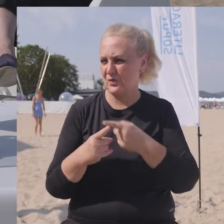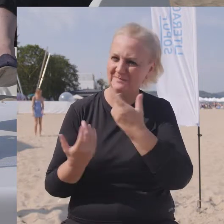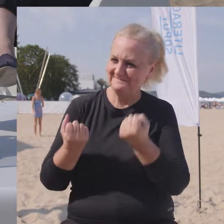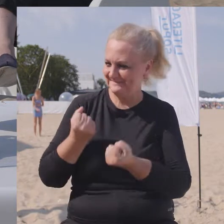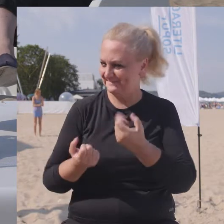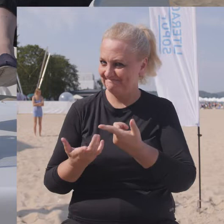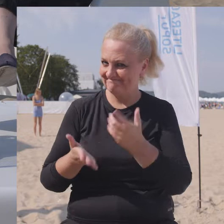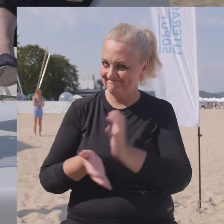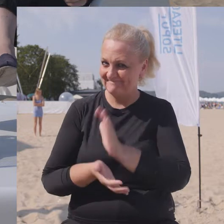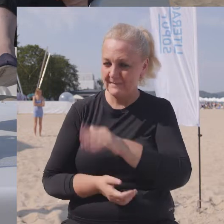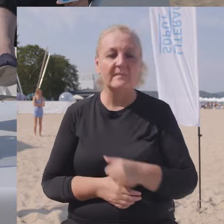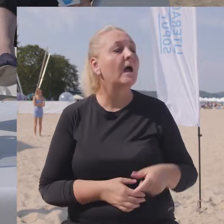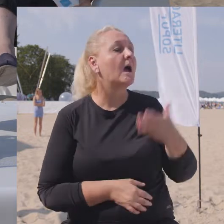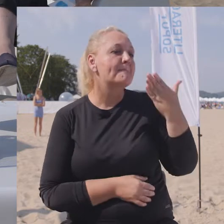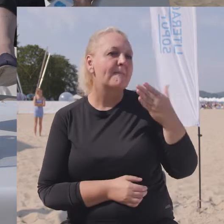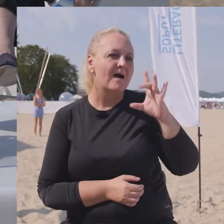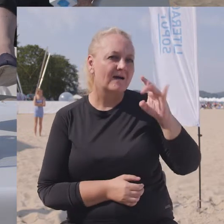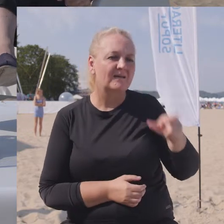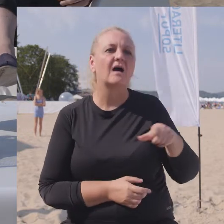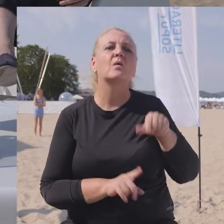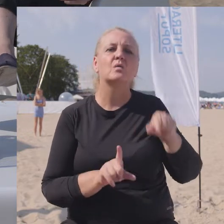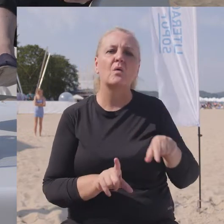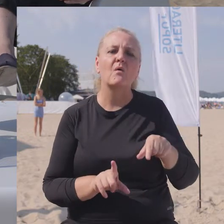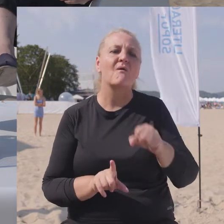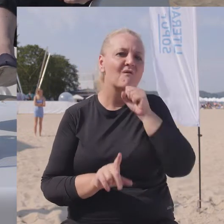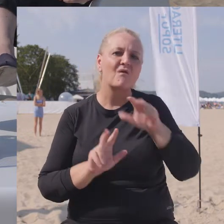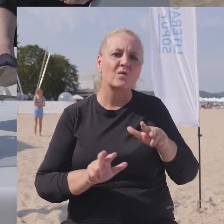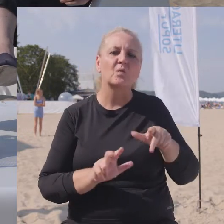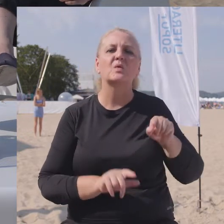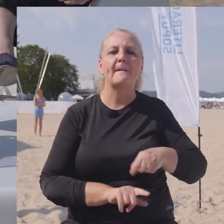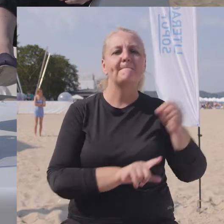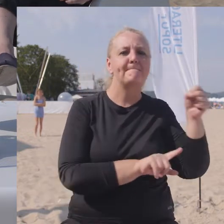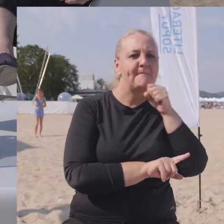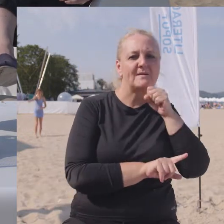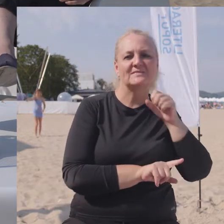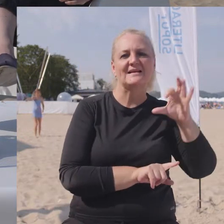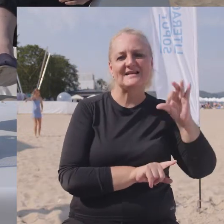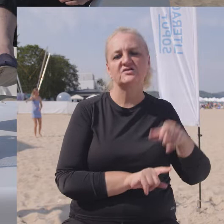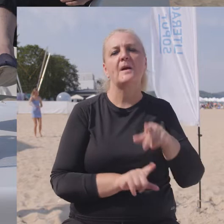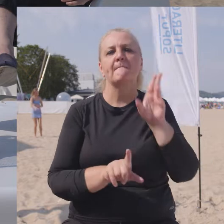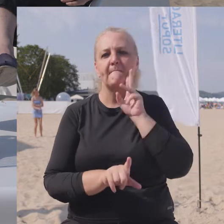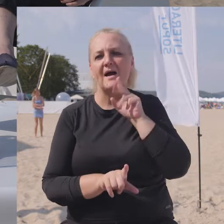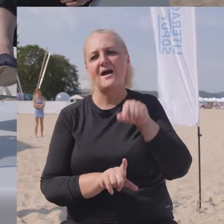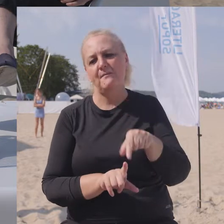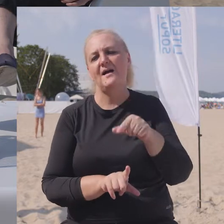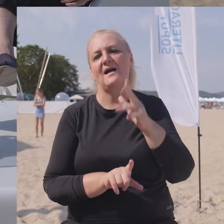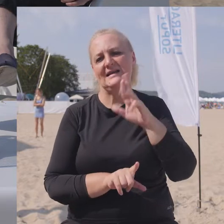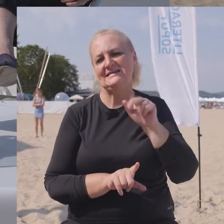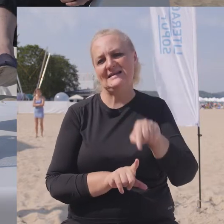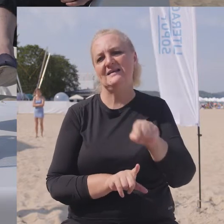skomplikowaną. Magda, czyli wnuczka przebojowej babci Stasi i lękliwej matki Krystyny,